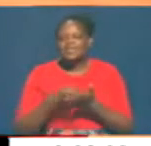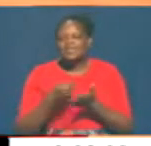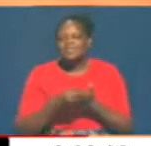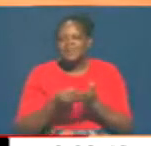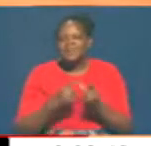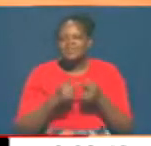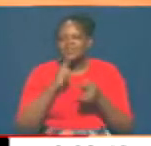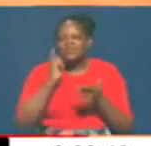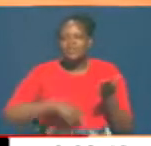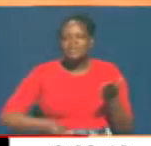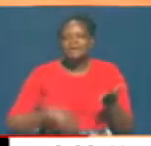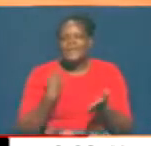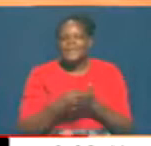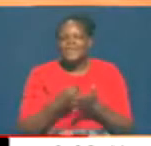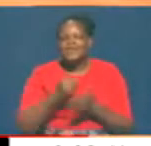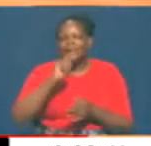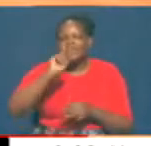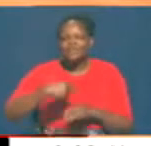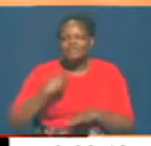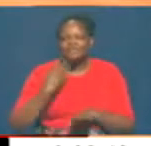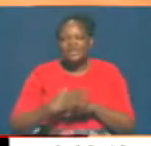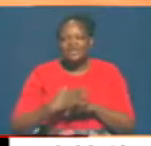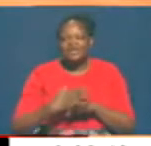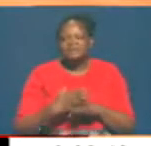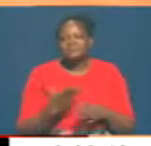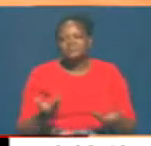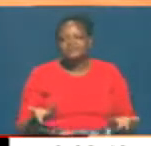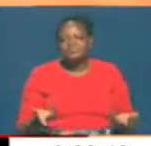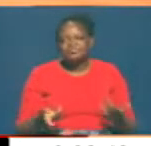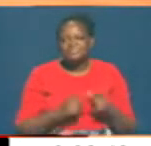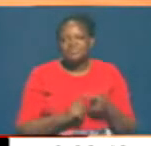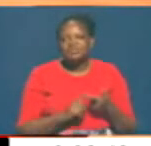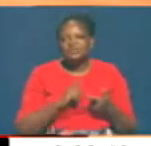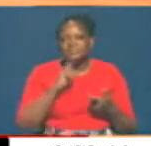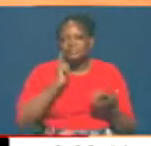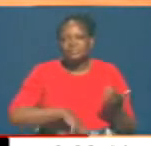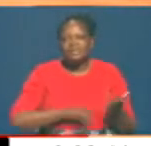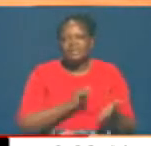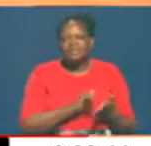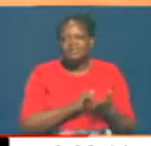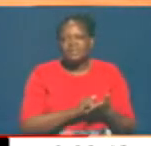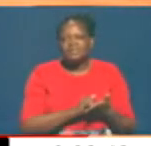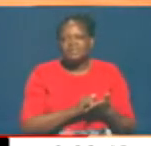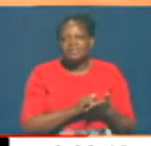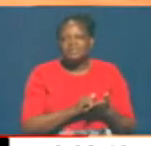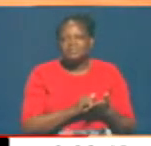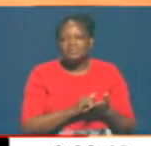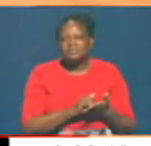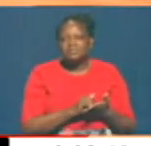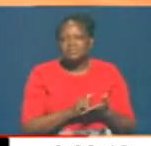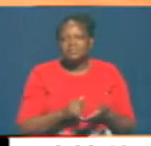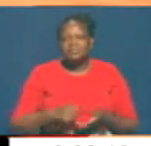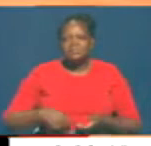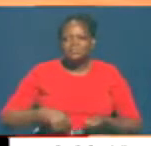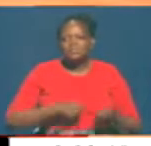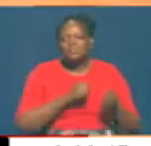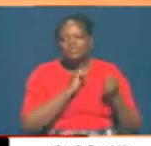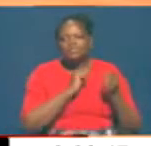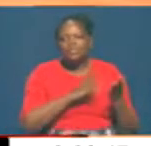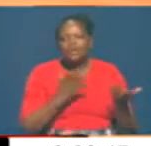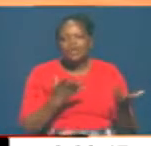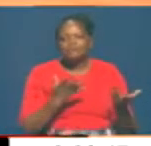ile pesa tulikuwa nao 1,000 ilikuwa fake. Na ikawa tukasukumwa sana, mpaka tukajikuta ndani ya